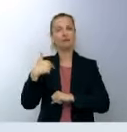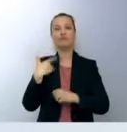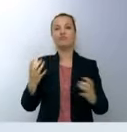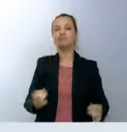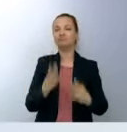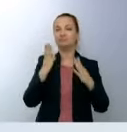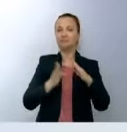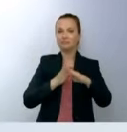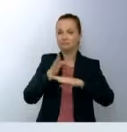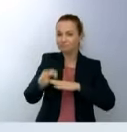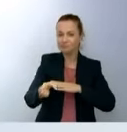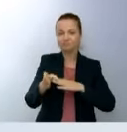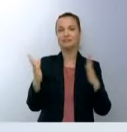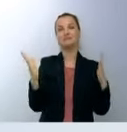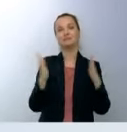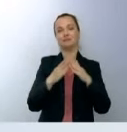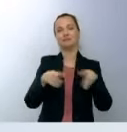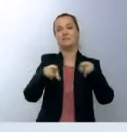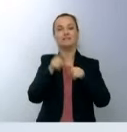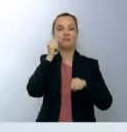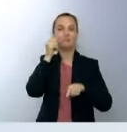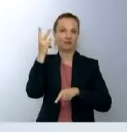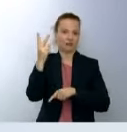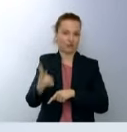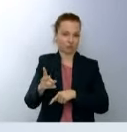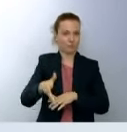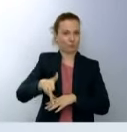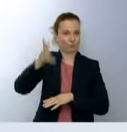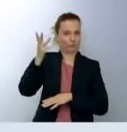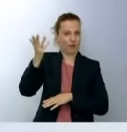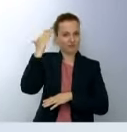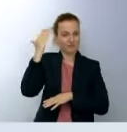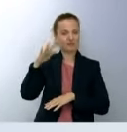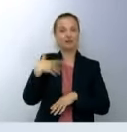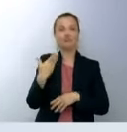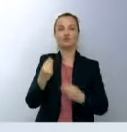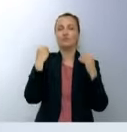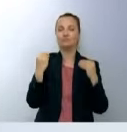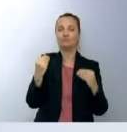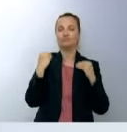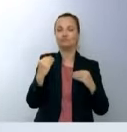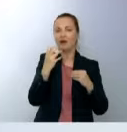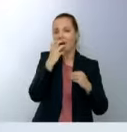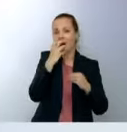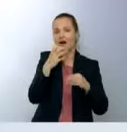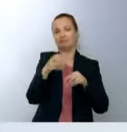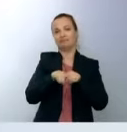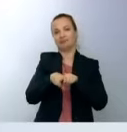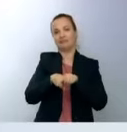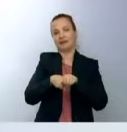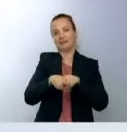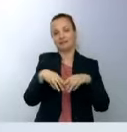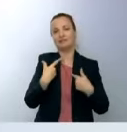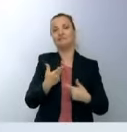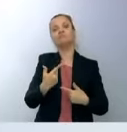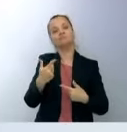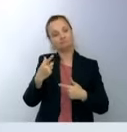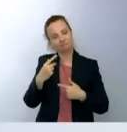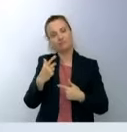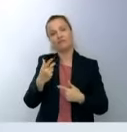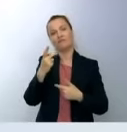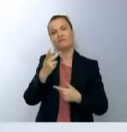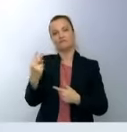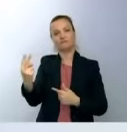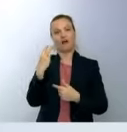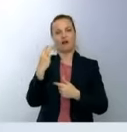του αειμνήστου πατρός του με το οποίο με συνέδεε μια πολύ θερμή προσωπική σχέση και μου είχε δείξει εκείνος πολύ μεγάλη έτσι εκτίμηση και στην